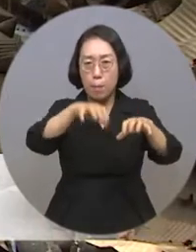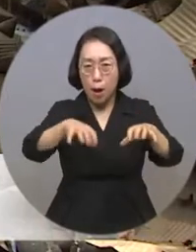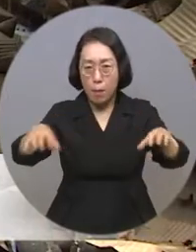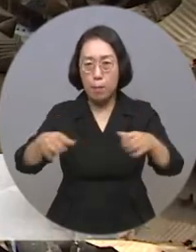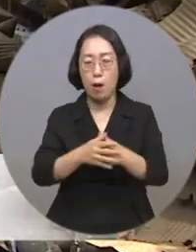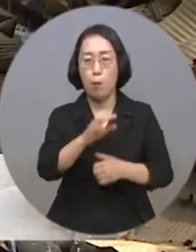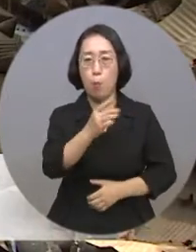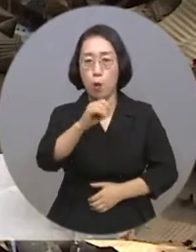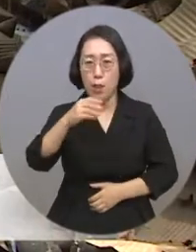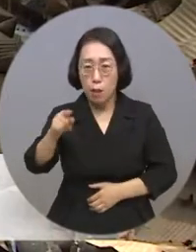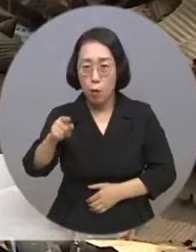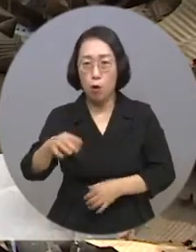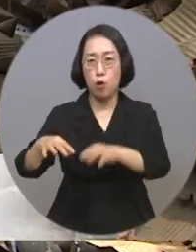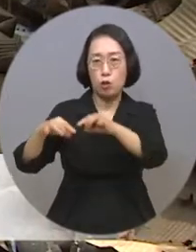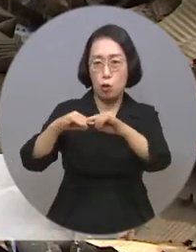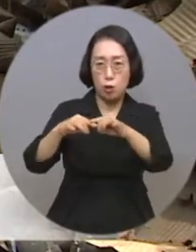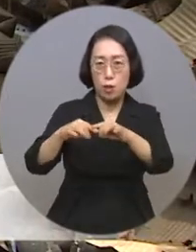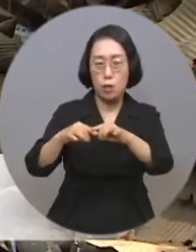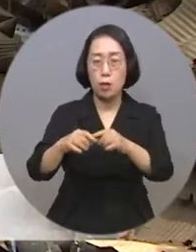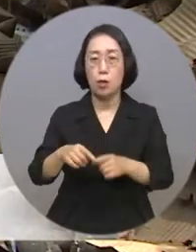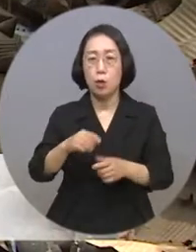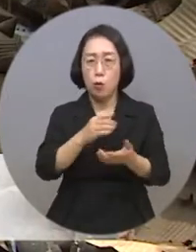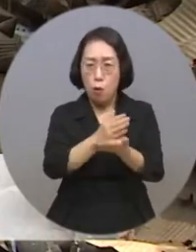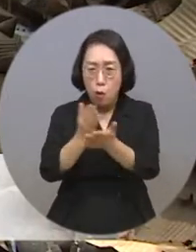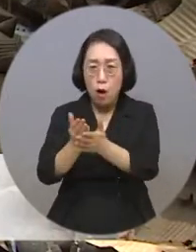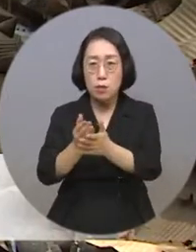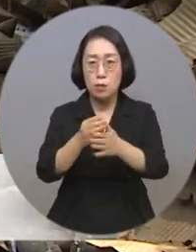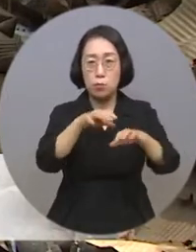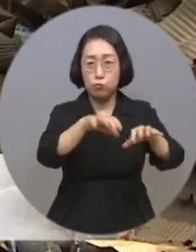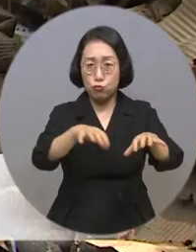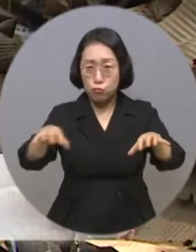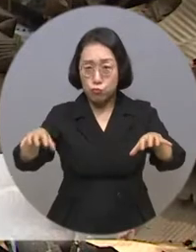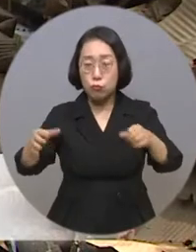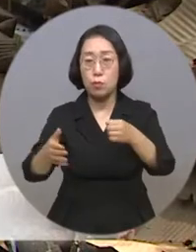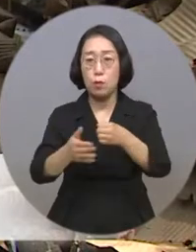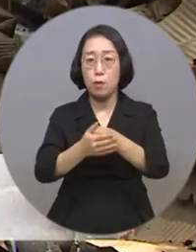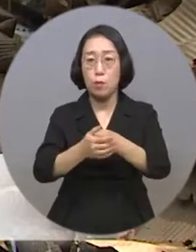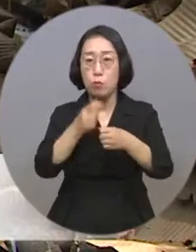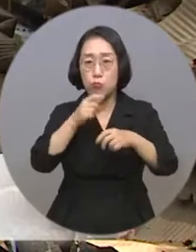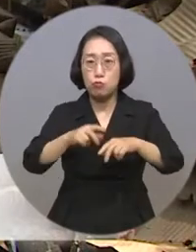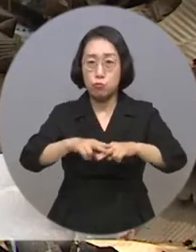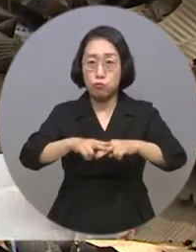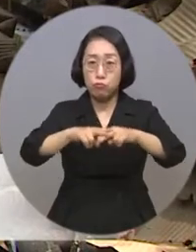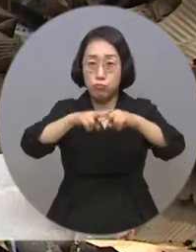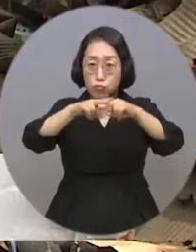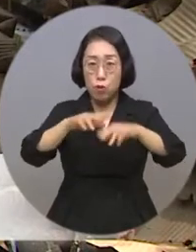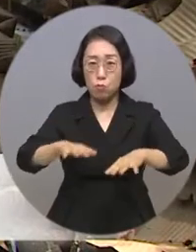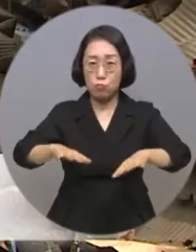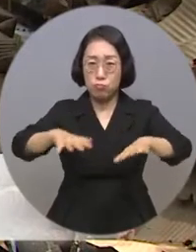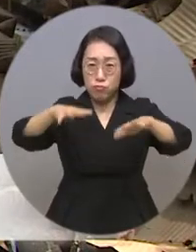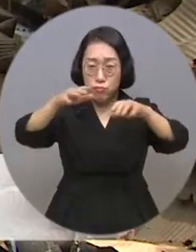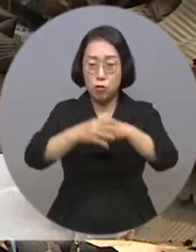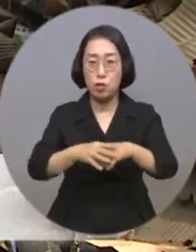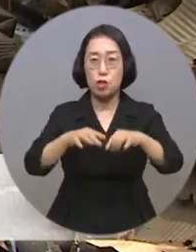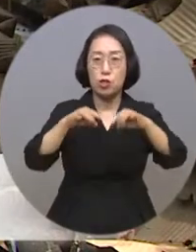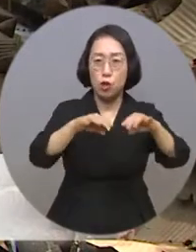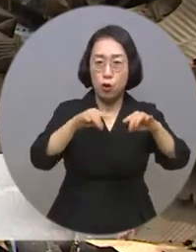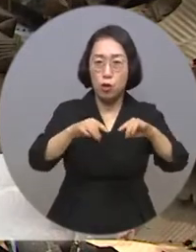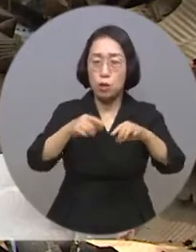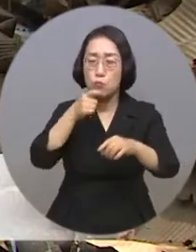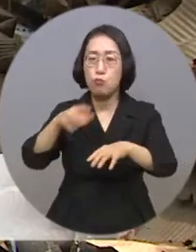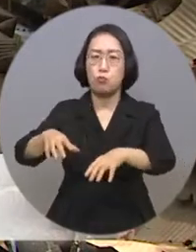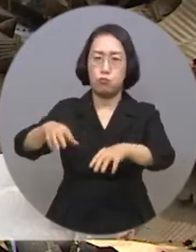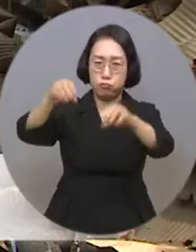보일러, 발전기, 펌프 이런 기계 설비들이 있는데 그 기계들이 다 잠기면서 현재 전기 수도가 안 됩니다. 그래서